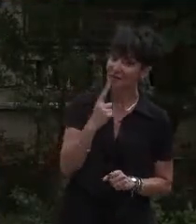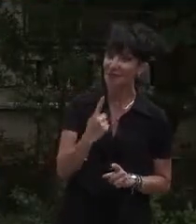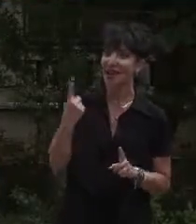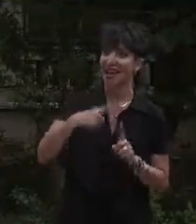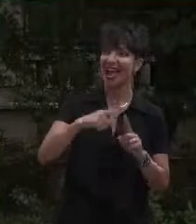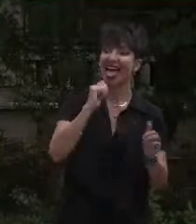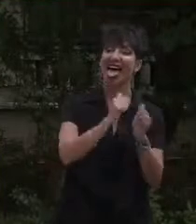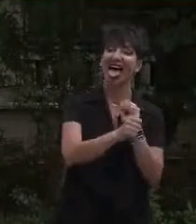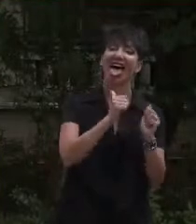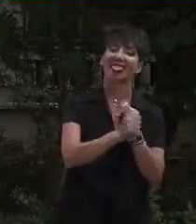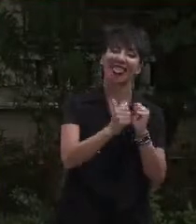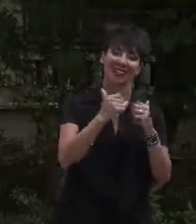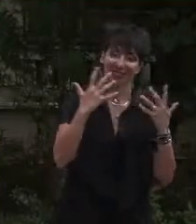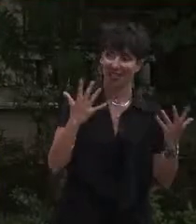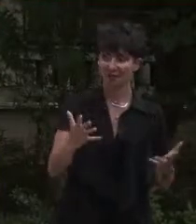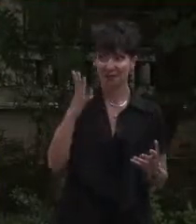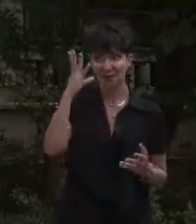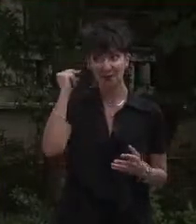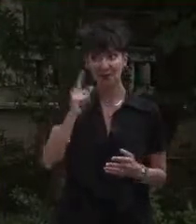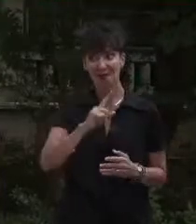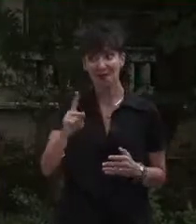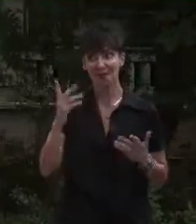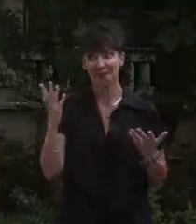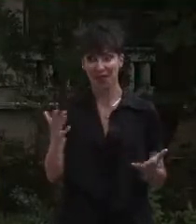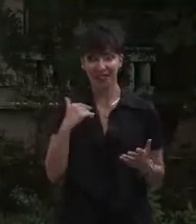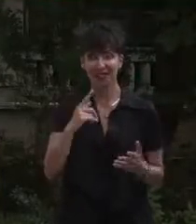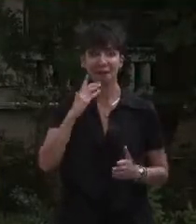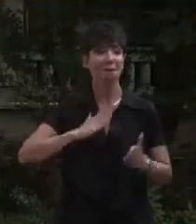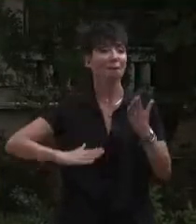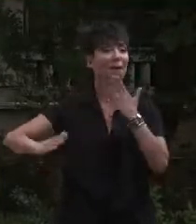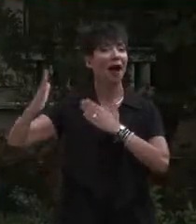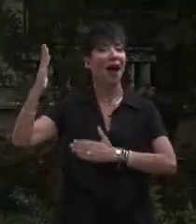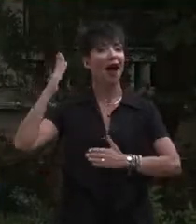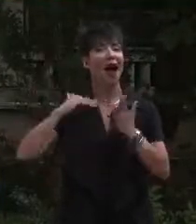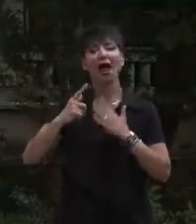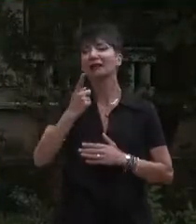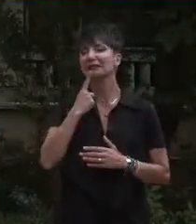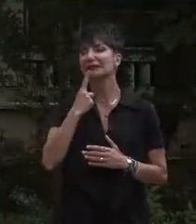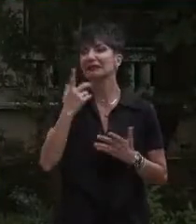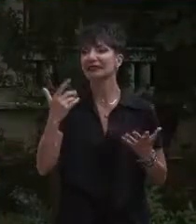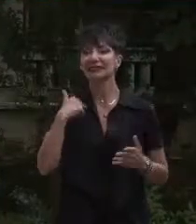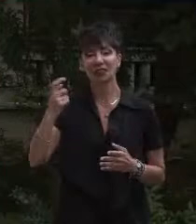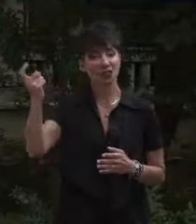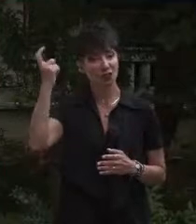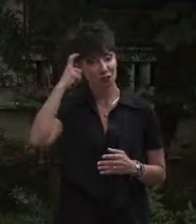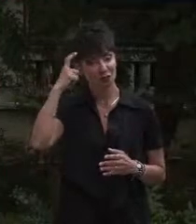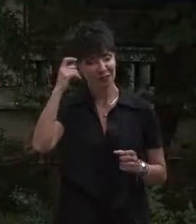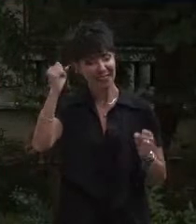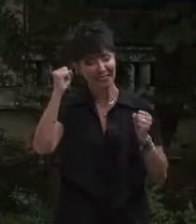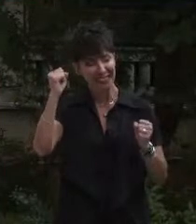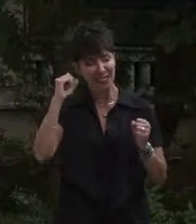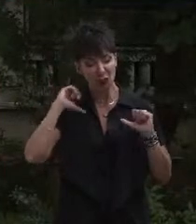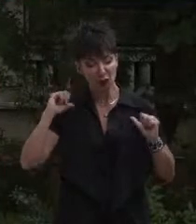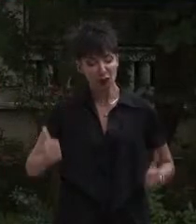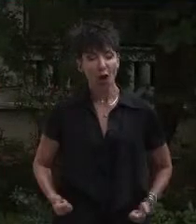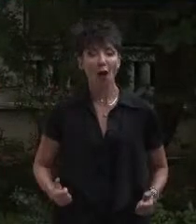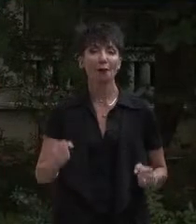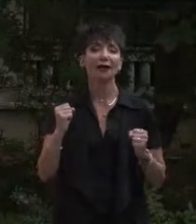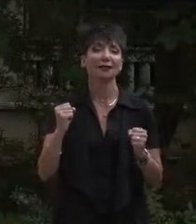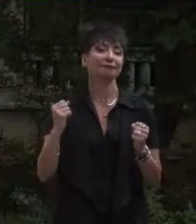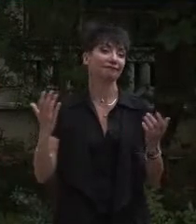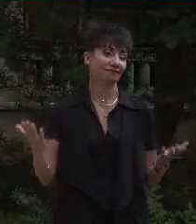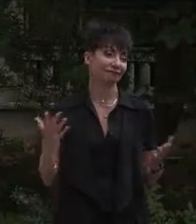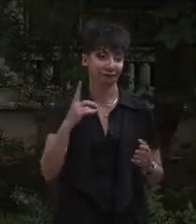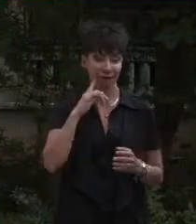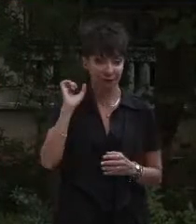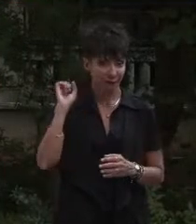στον αθλητισμό. Μην ξεχνάμε, οι αρχαίοι πρόγονοί μας έλεγαν «νους υγιείς εν σώματι γη».